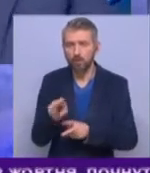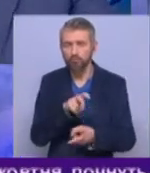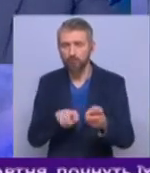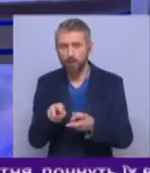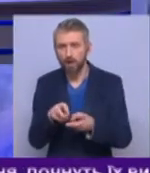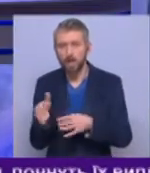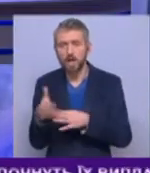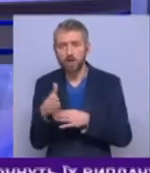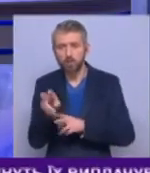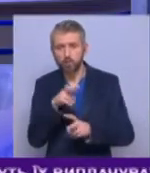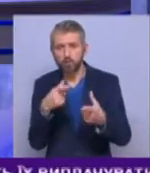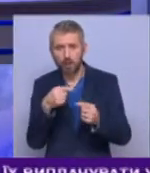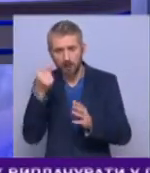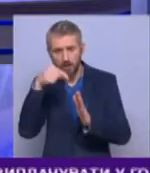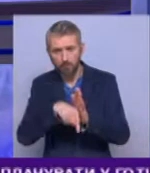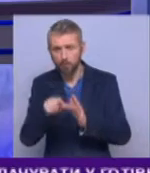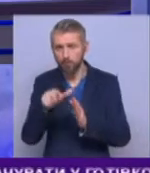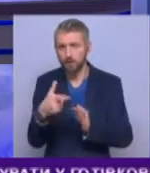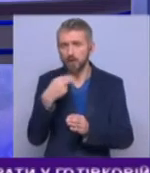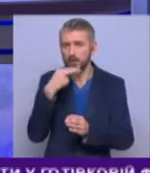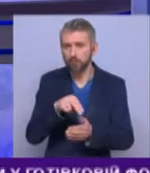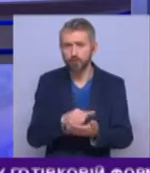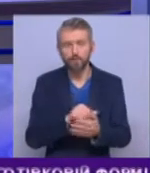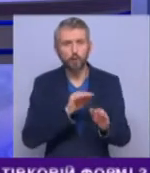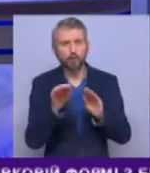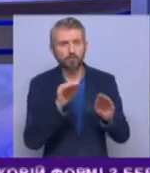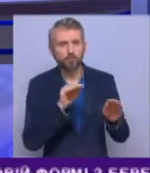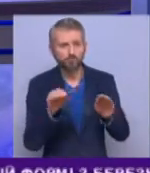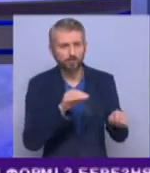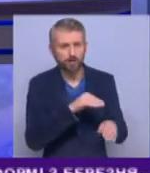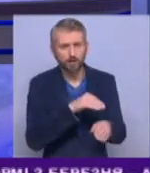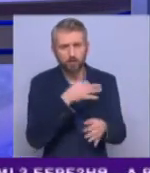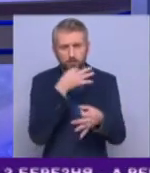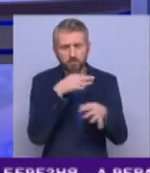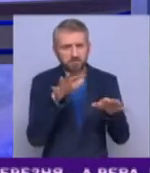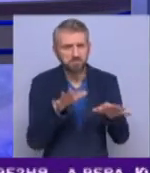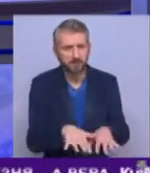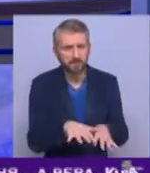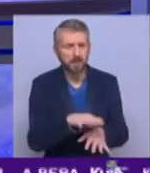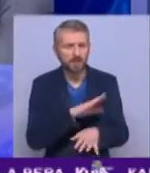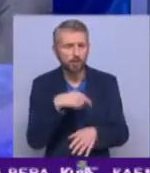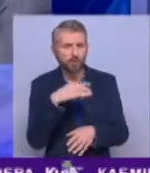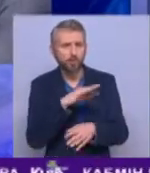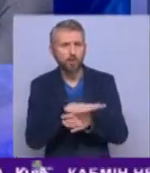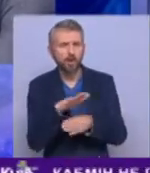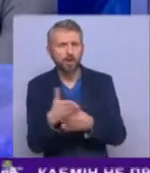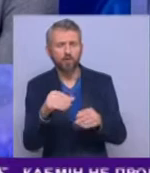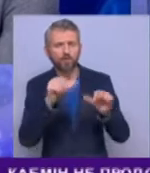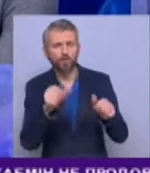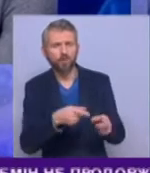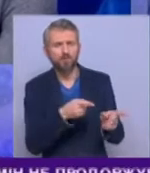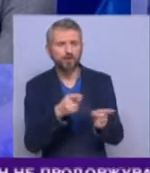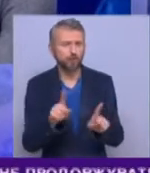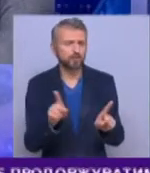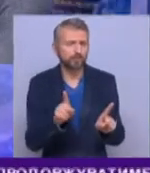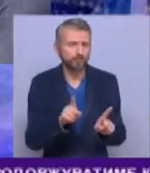риба де глибше, людина де ліпше. Розміщення хаотичні. Я вже не кажу про стан цих тимчасових споруд, які вони несуть загрози і